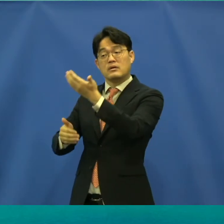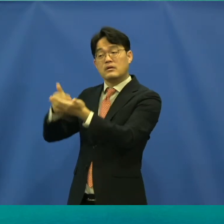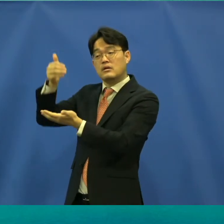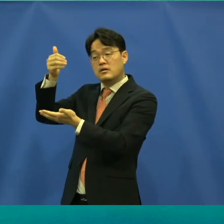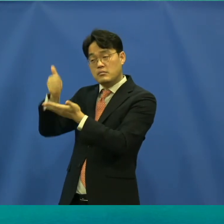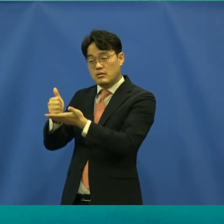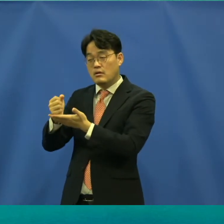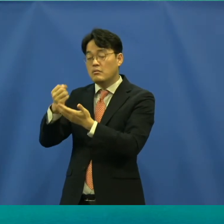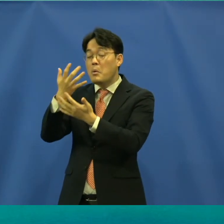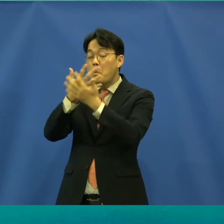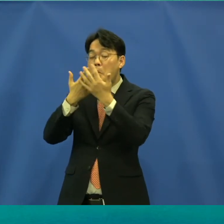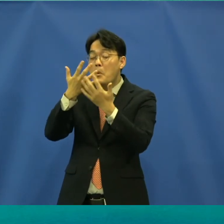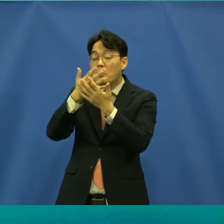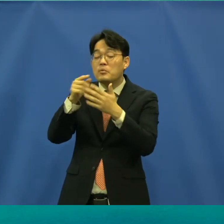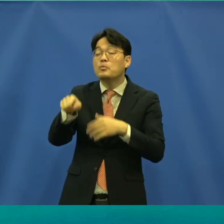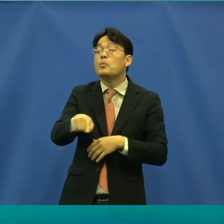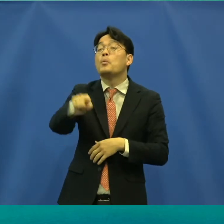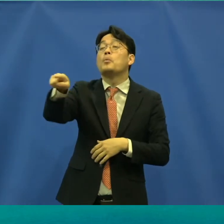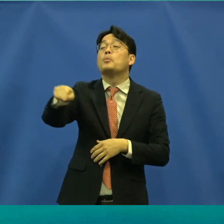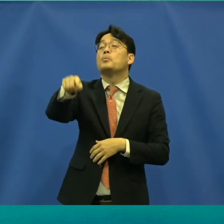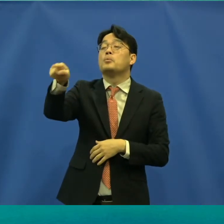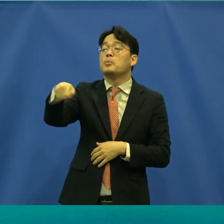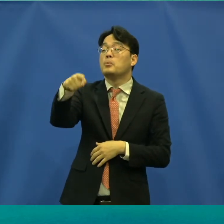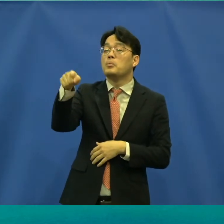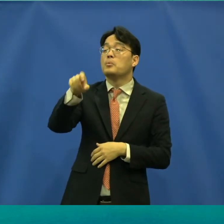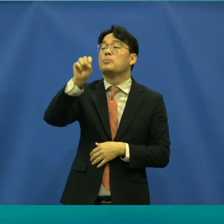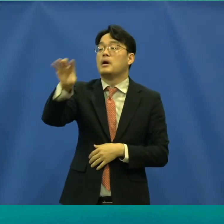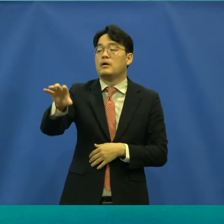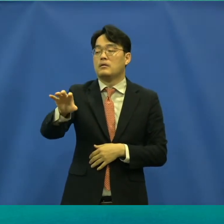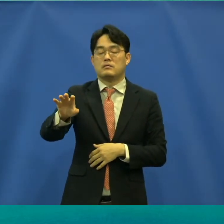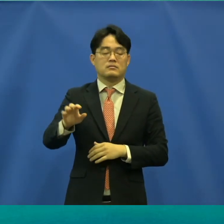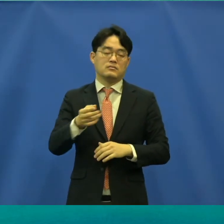말씀을 쏟아내시는 분이 아닙니다.